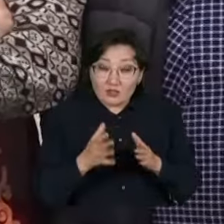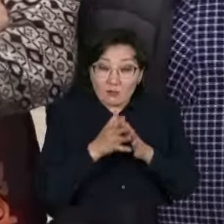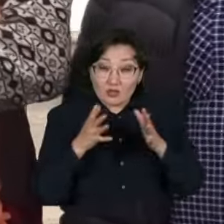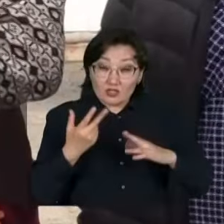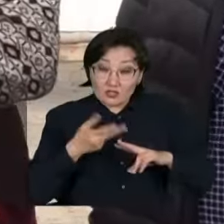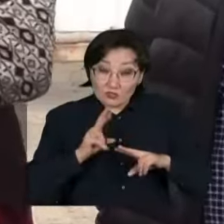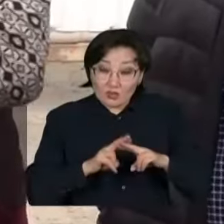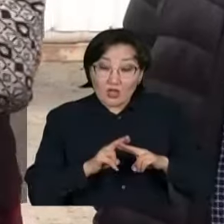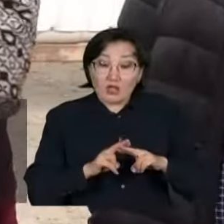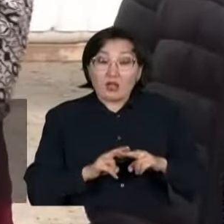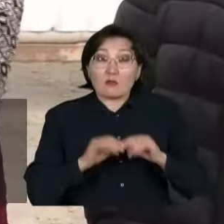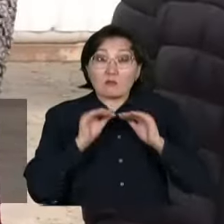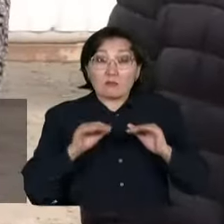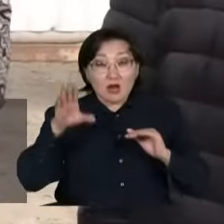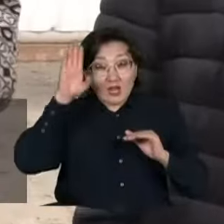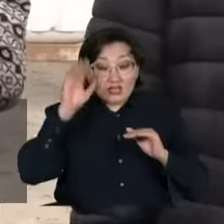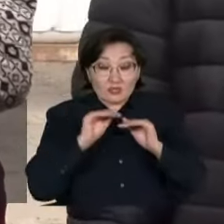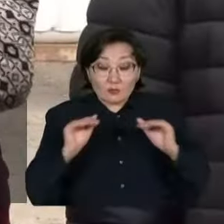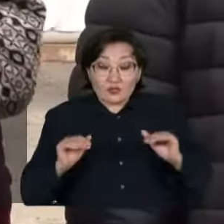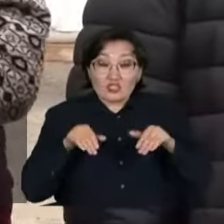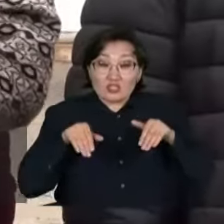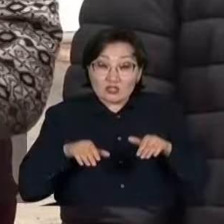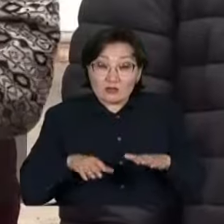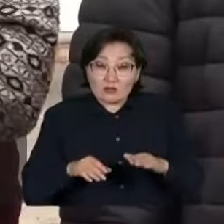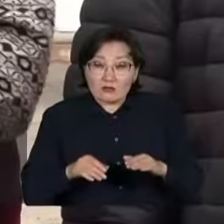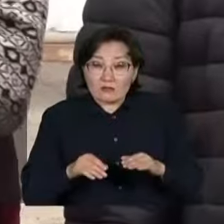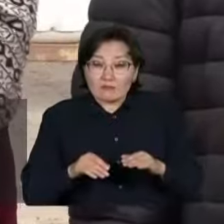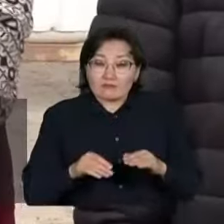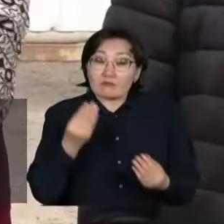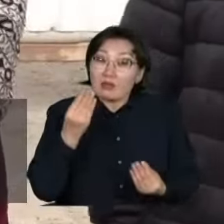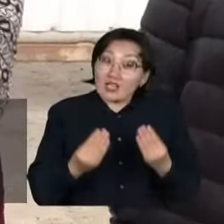которым ребятня решили покататься.